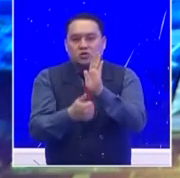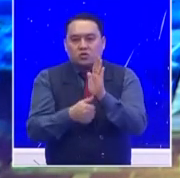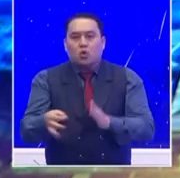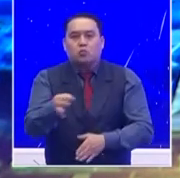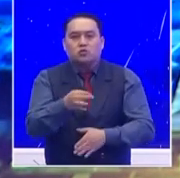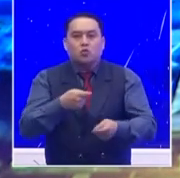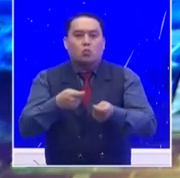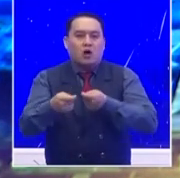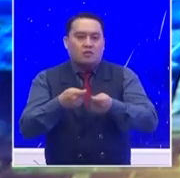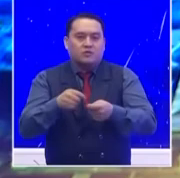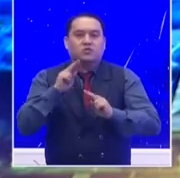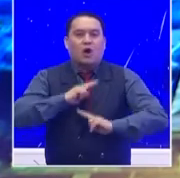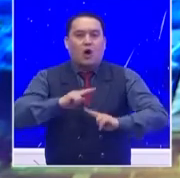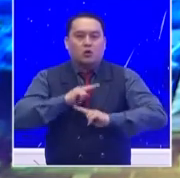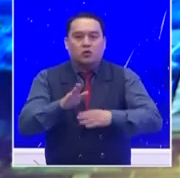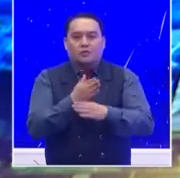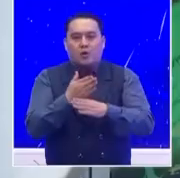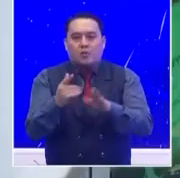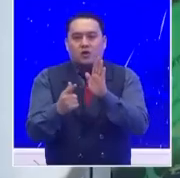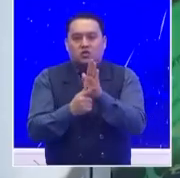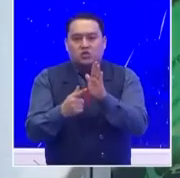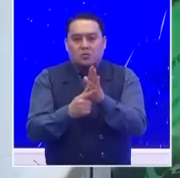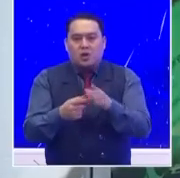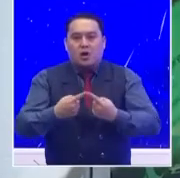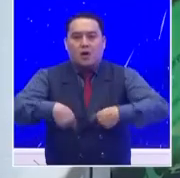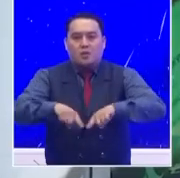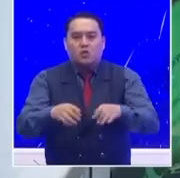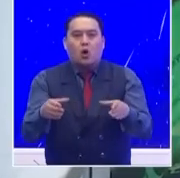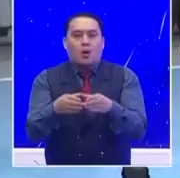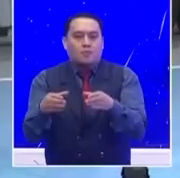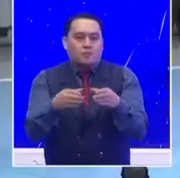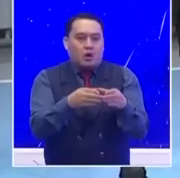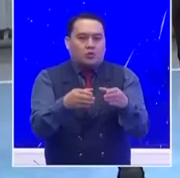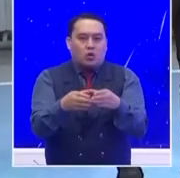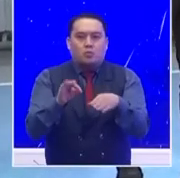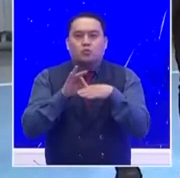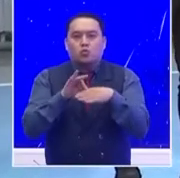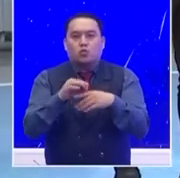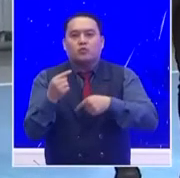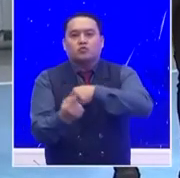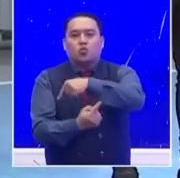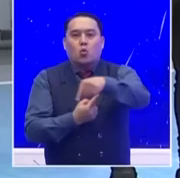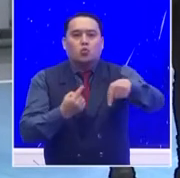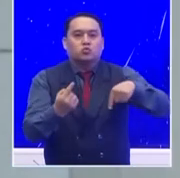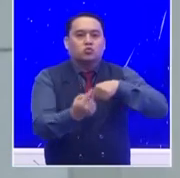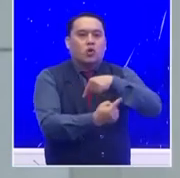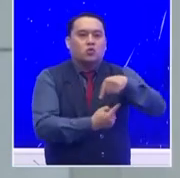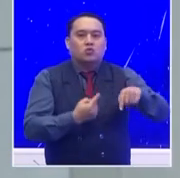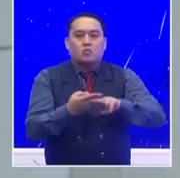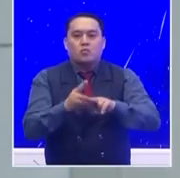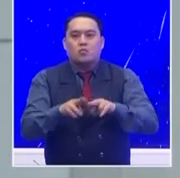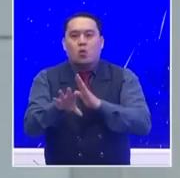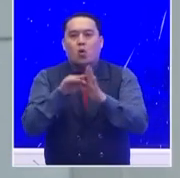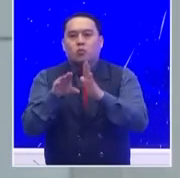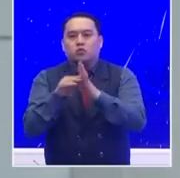управлений их сотрудники раз формировались по командам игры пройдут по круговой системе победитель определится по